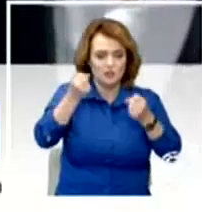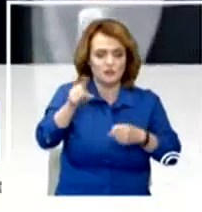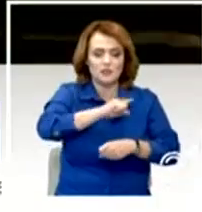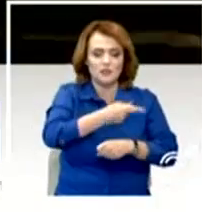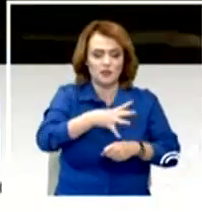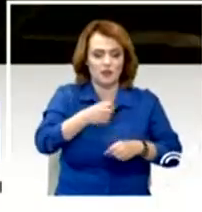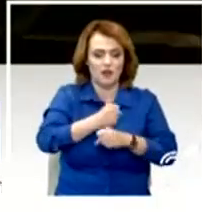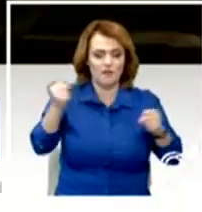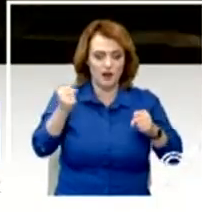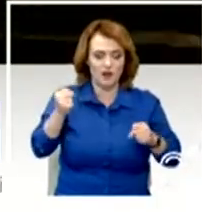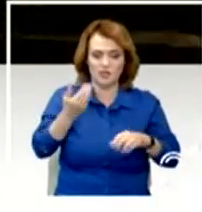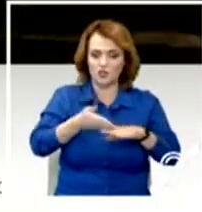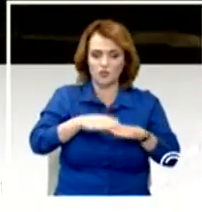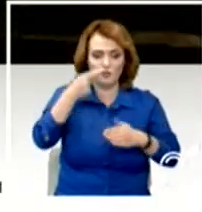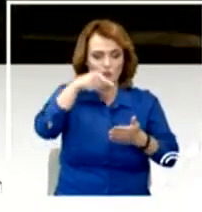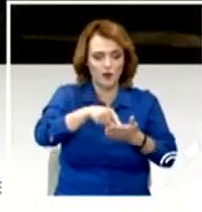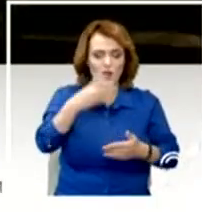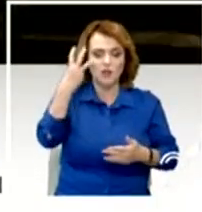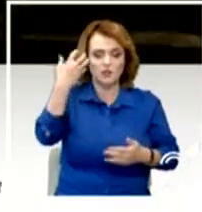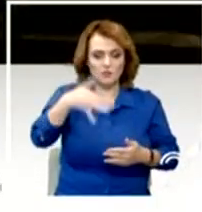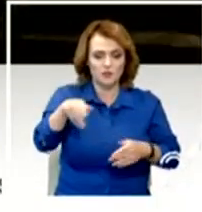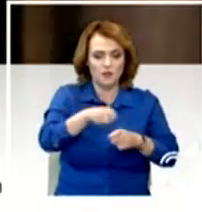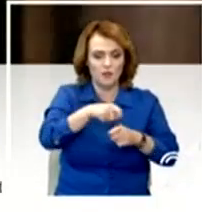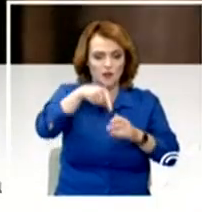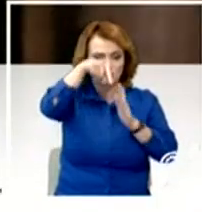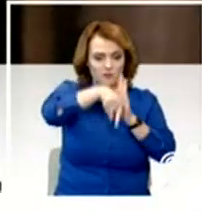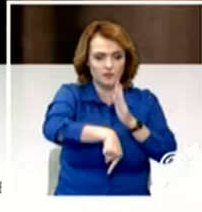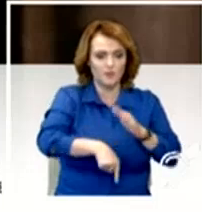şu anda sağlıklı olarak çalışıyor. Kısmi göçükler var.